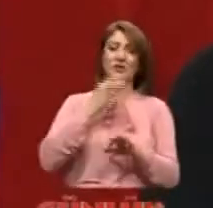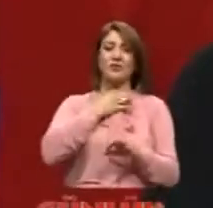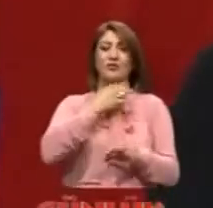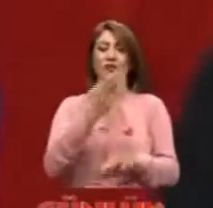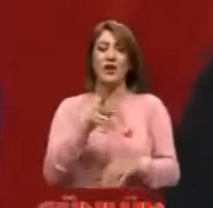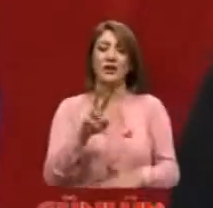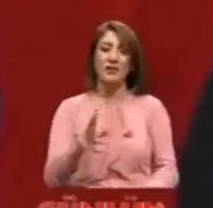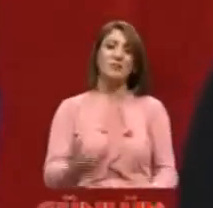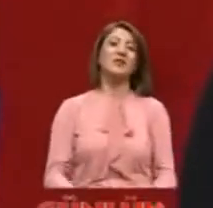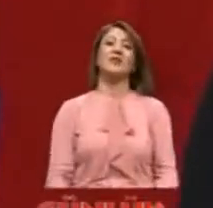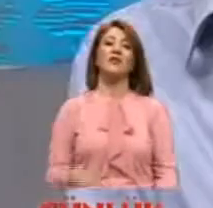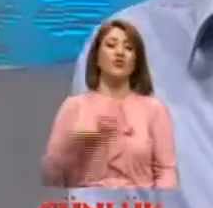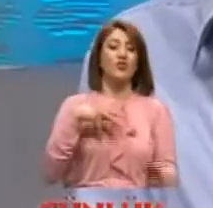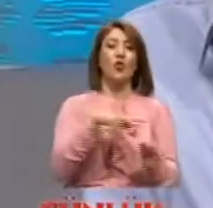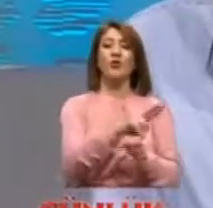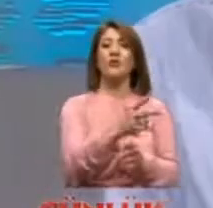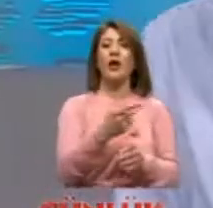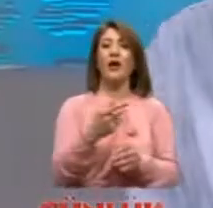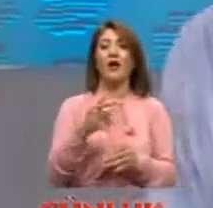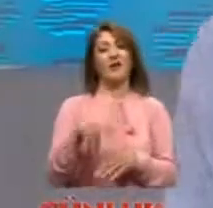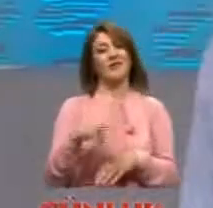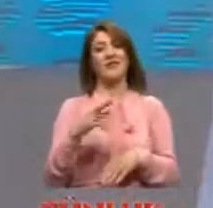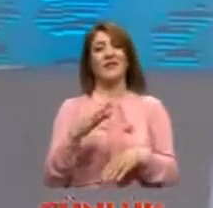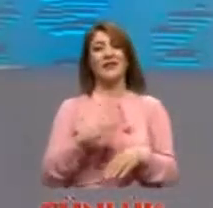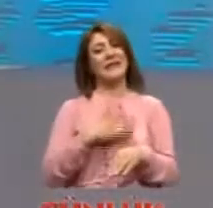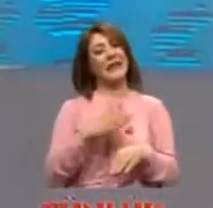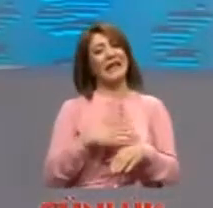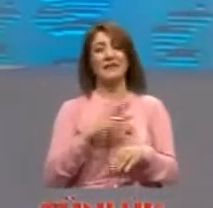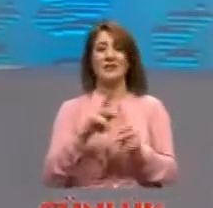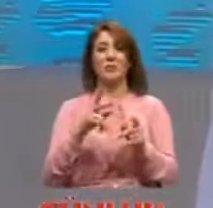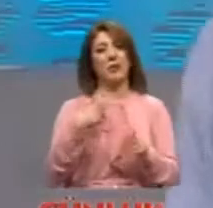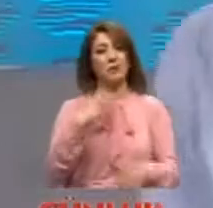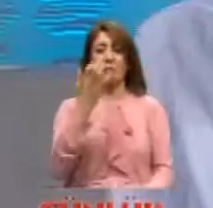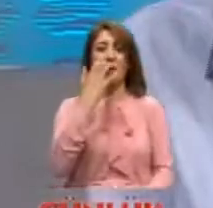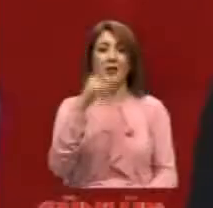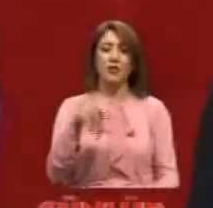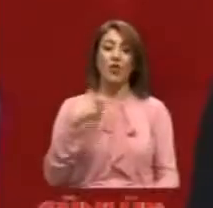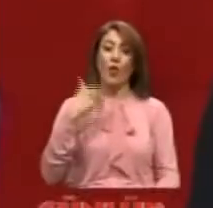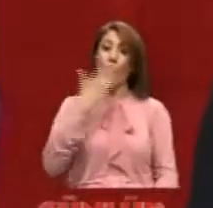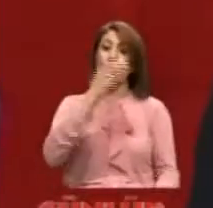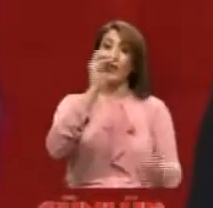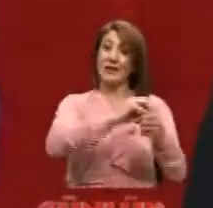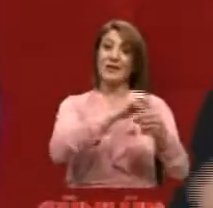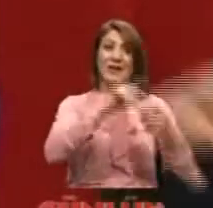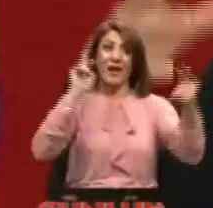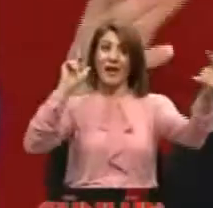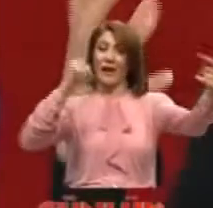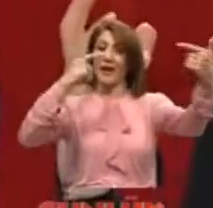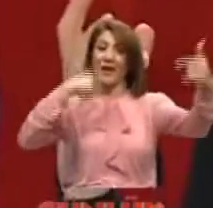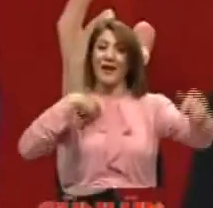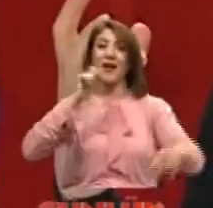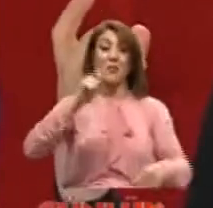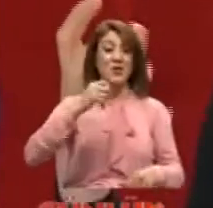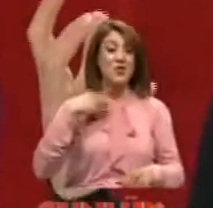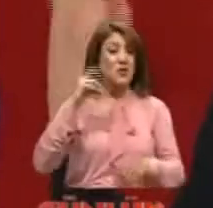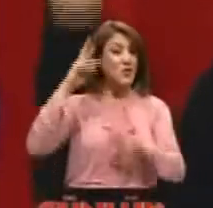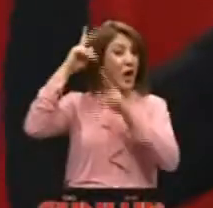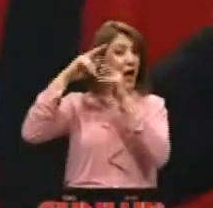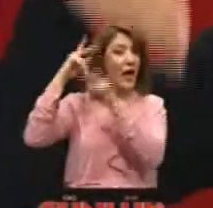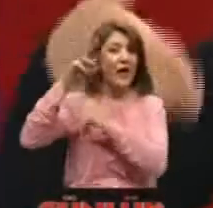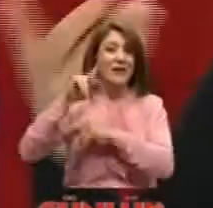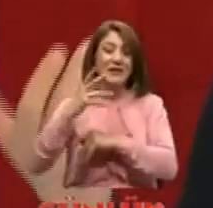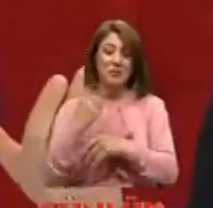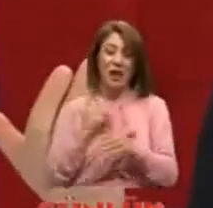güzel. Yolda çok kediye de rastlamalarını da bekliyoruz tabii. Bekliyoruz kediye. Okullarda bence bu da seyrettirilmeli. Öyle evet. Değil mi? Yani çocukların o hayal güçleri falan değil mi?